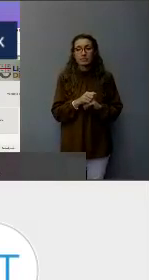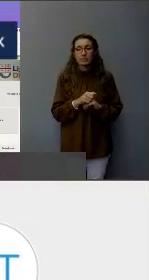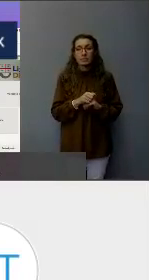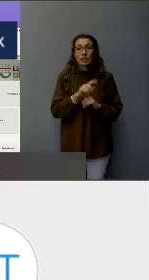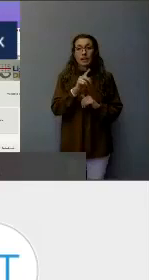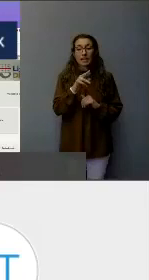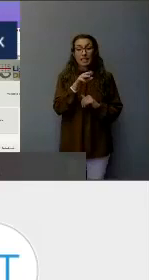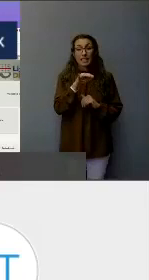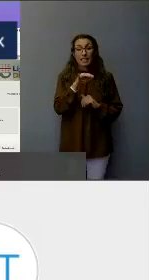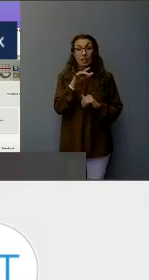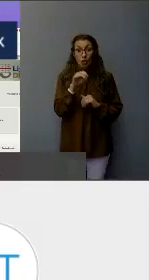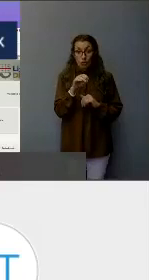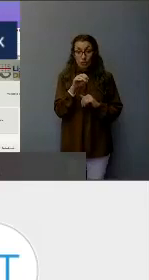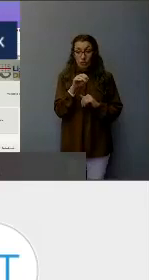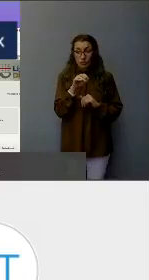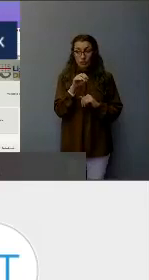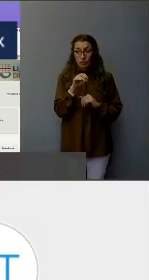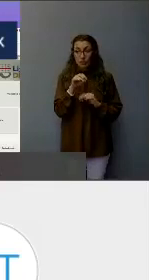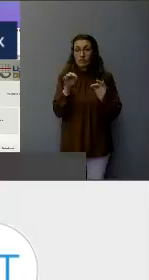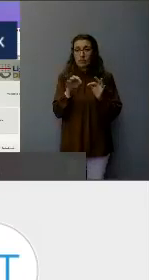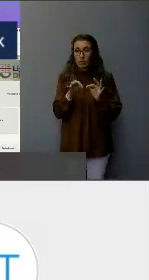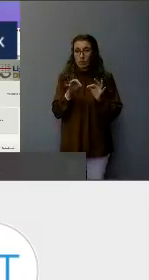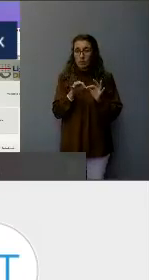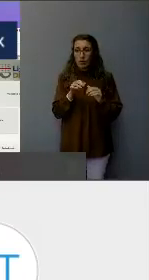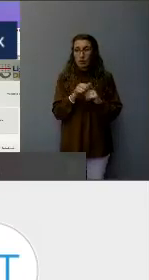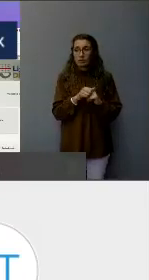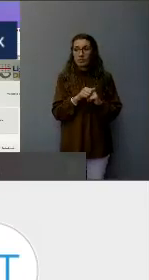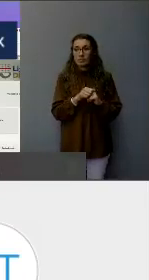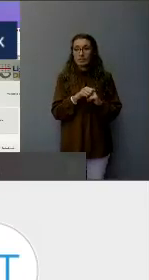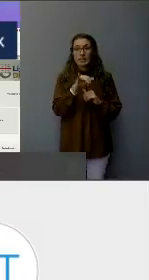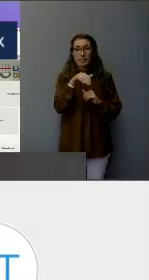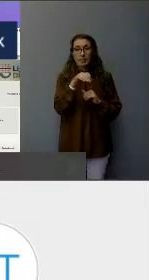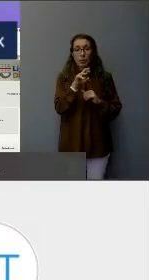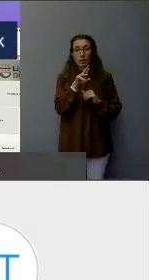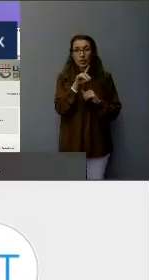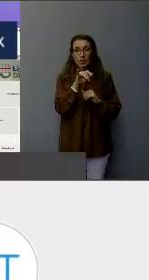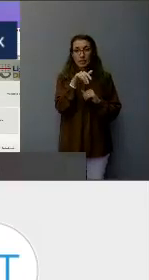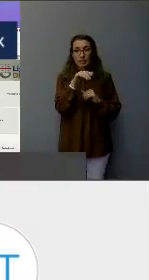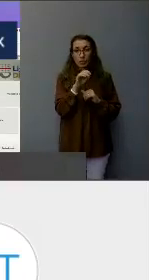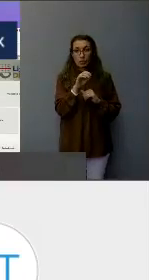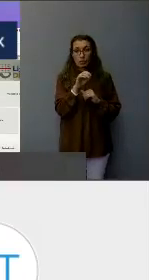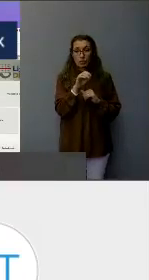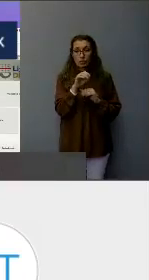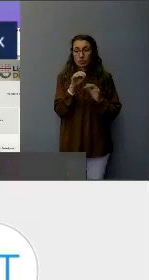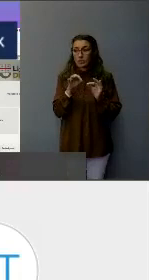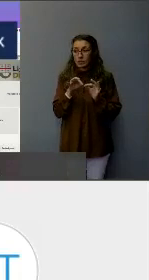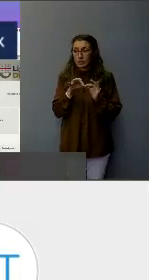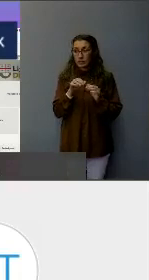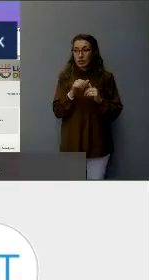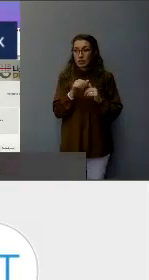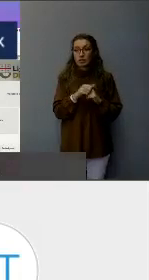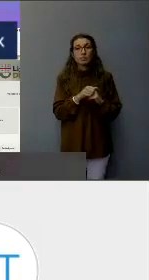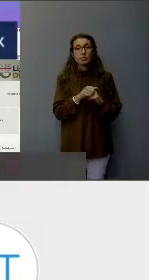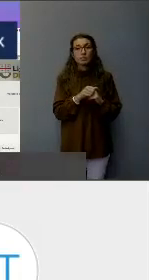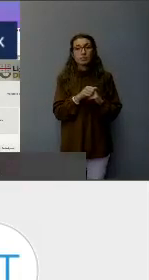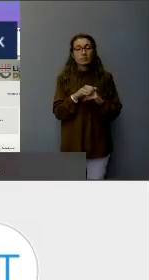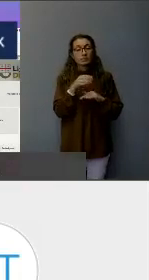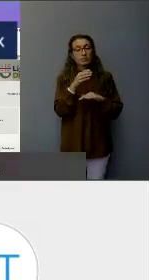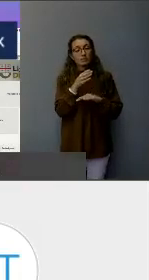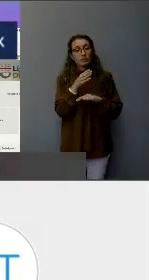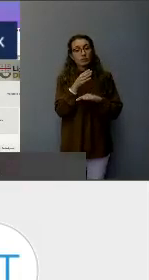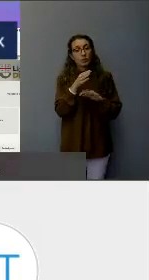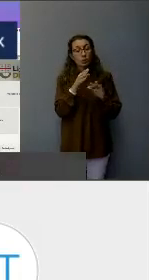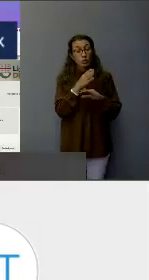consigliere grillo favorevole consigliere immordino favorevole consigliera